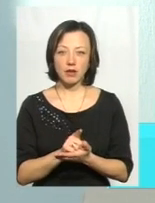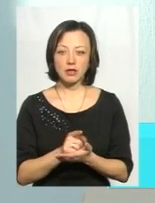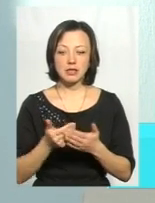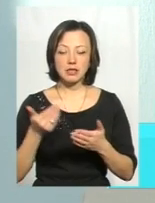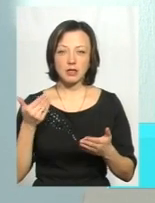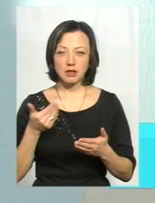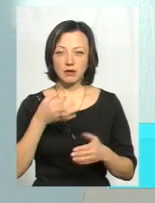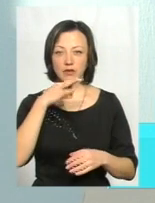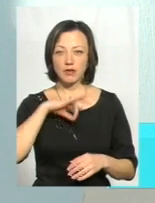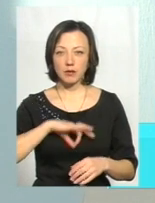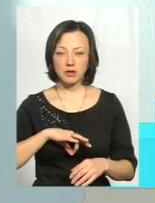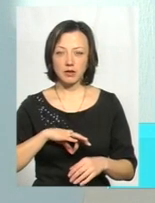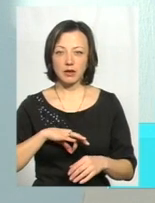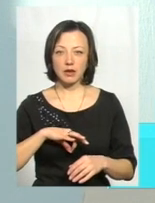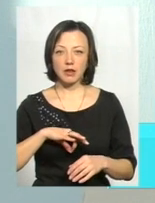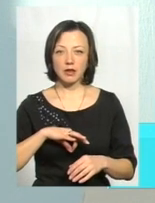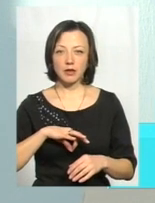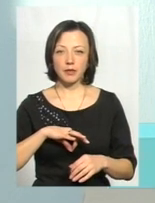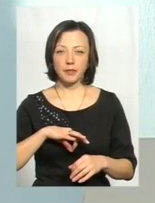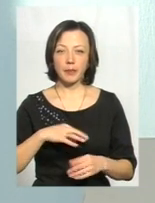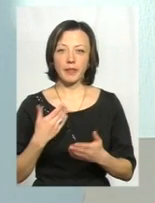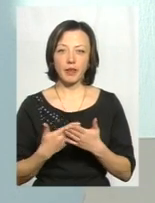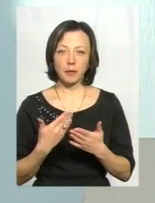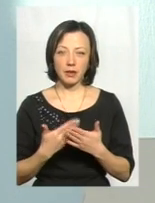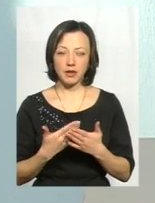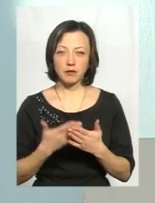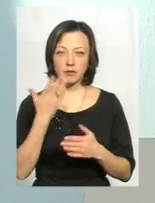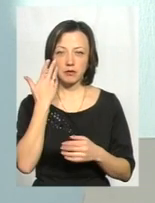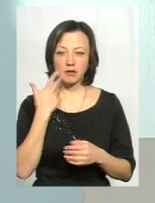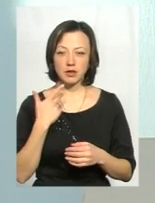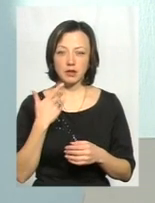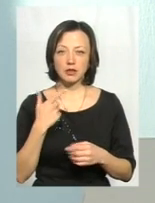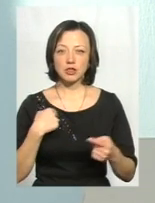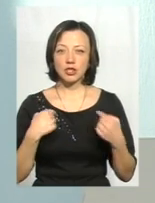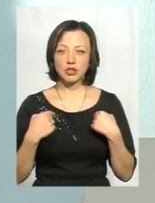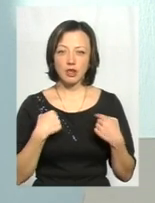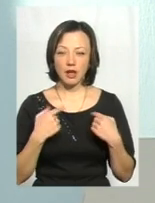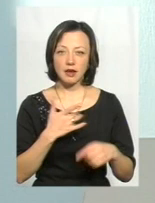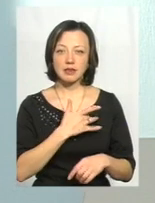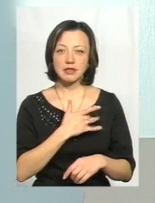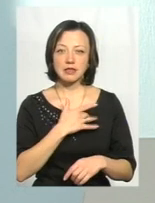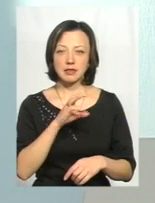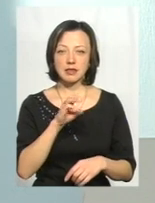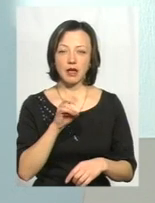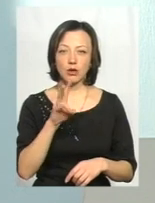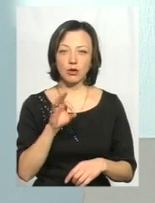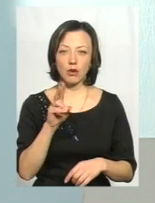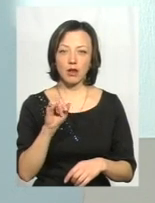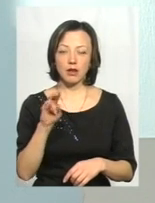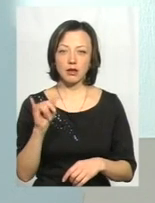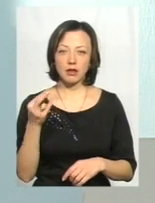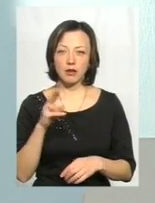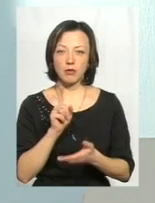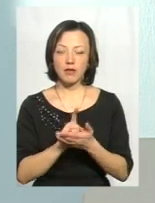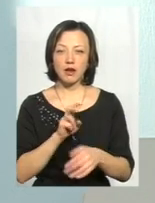заздалегідь випити пігулки. Наприклад, якщо вона страждає на напади стенокардії, вона повинна,